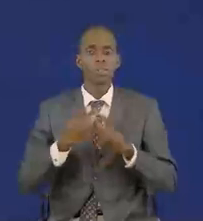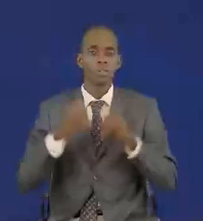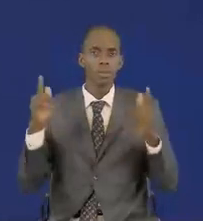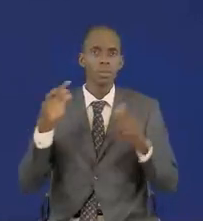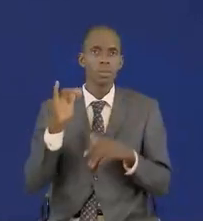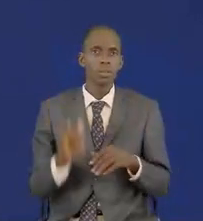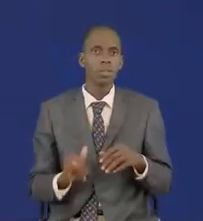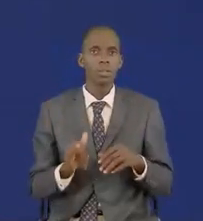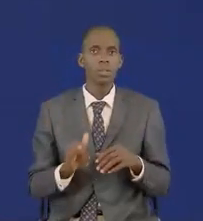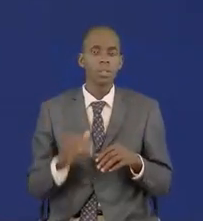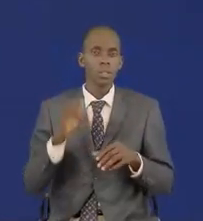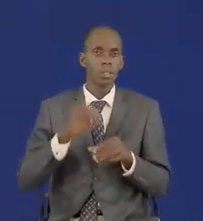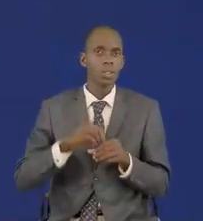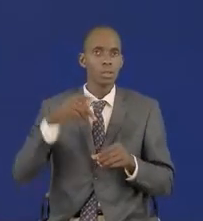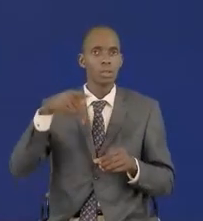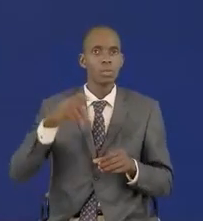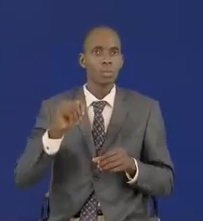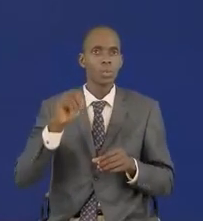des circoncis